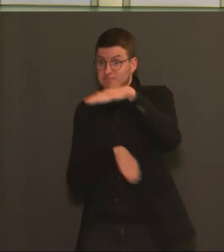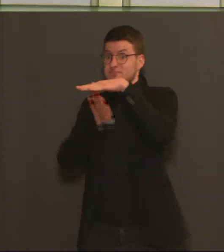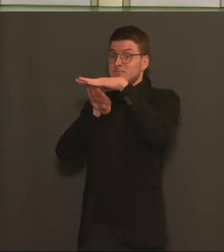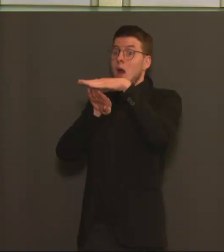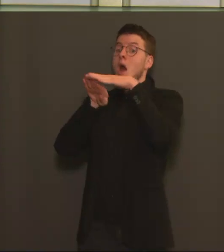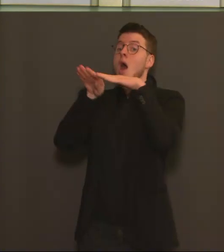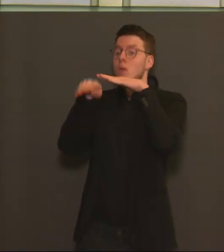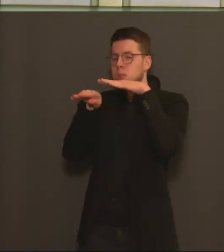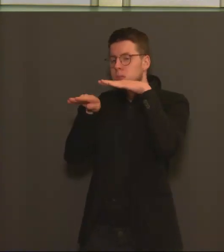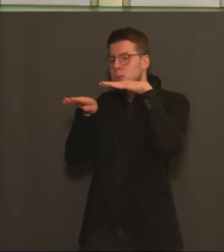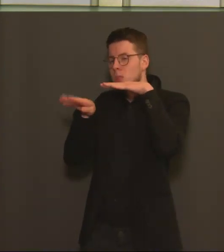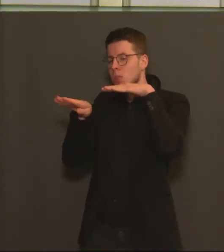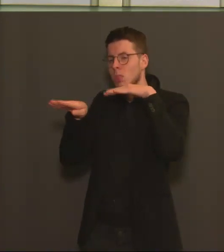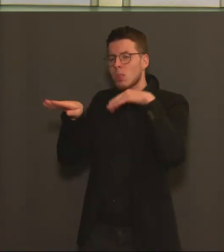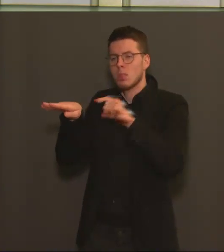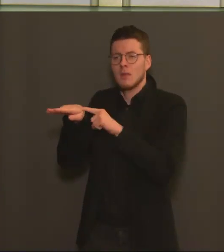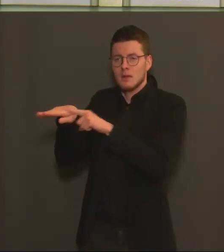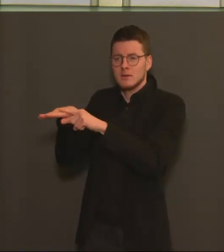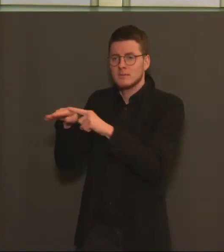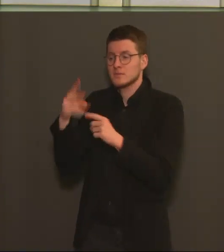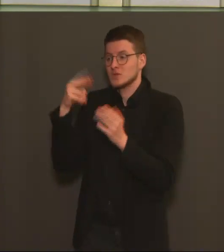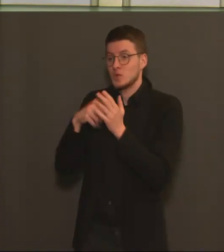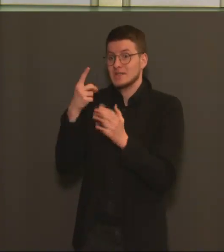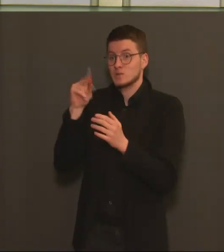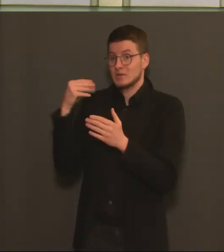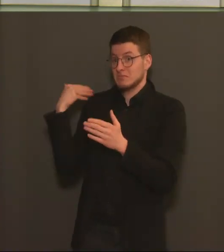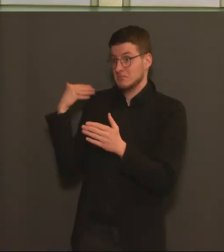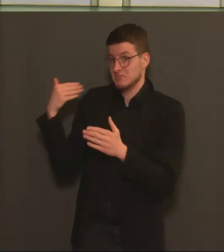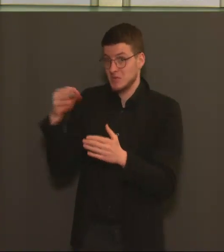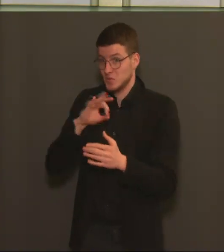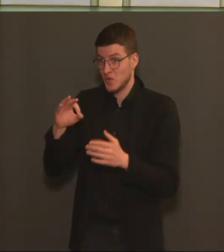gebleven, tot in de 8e week van 2021.